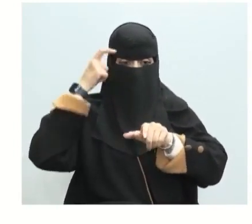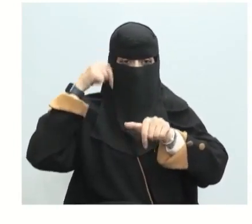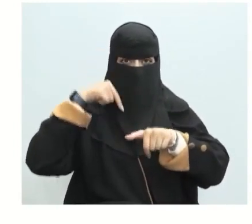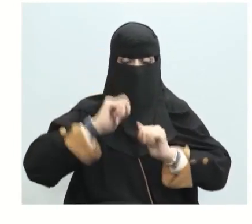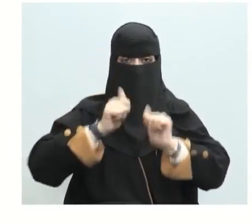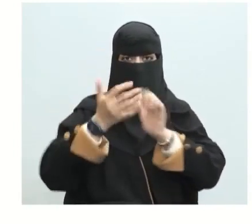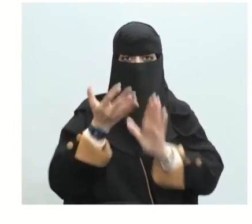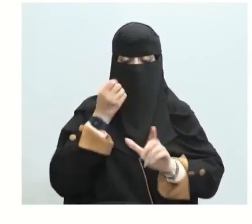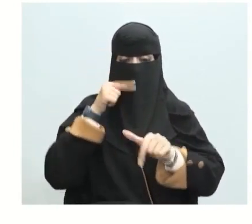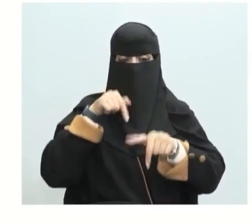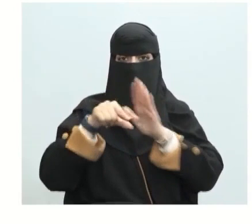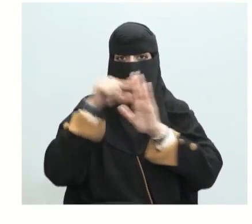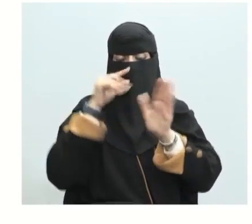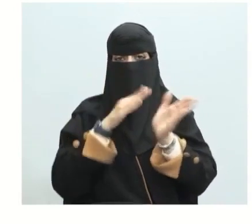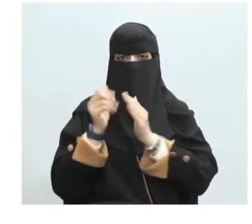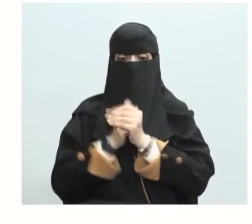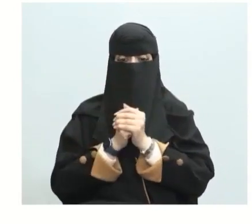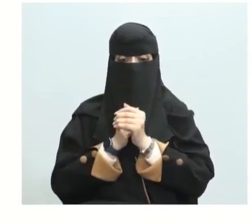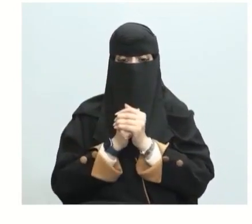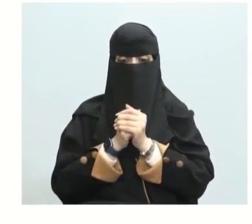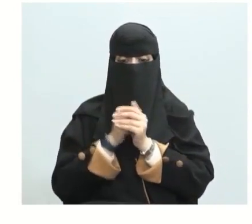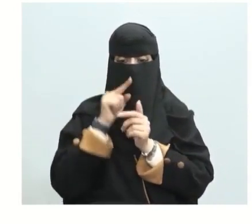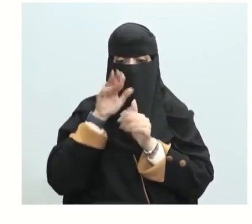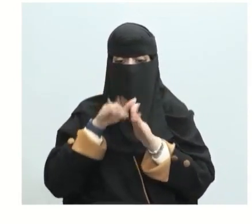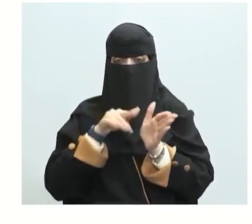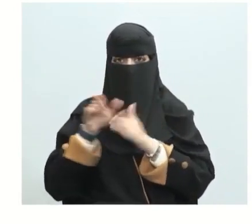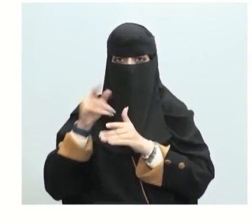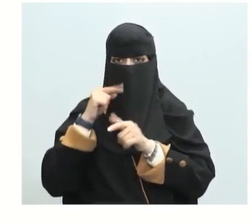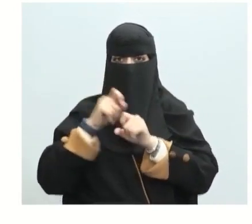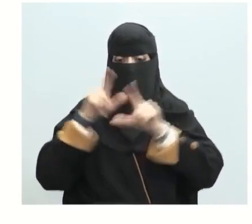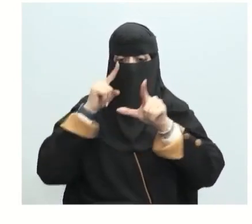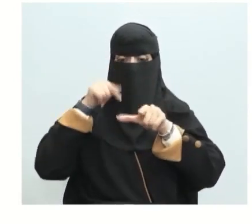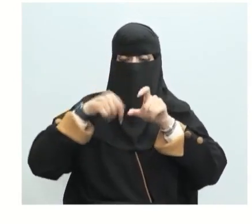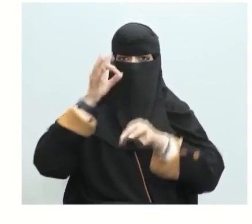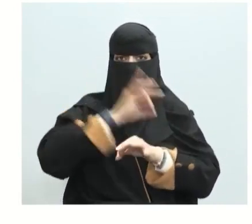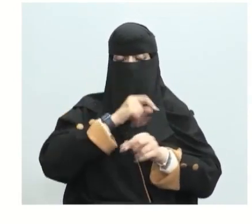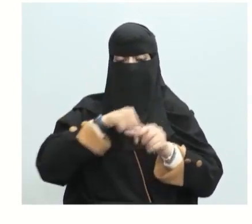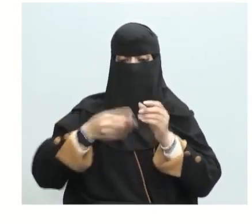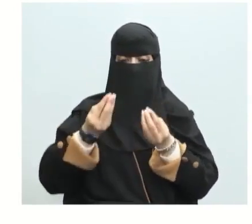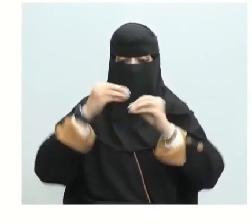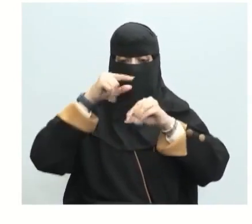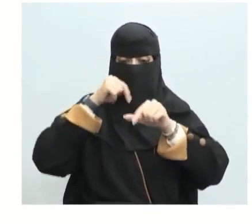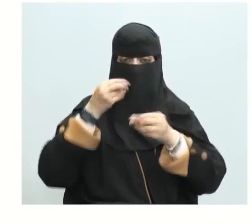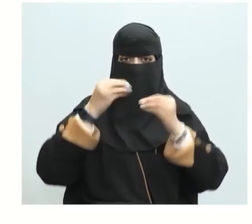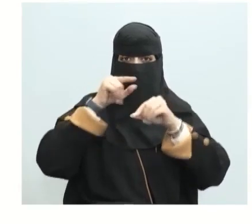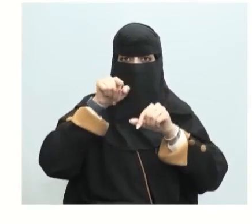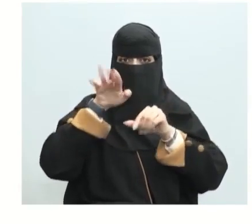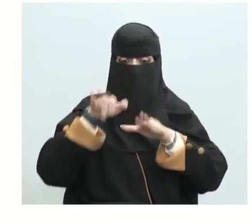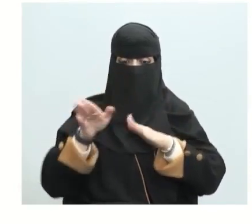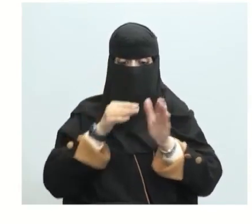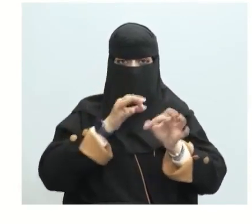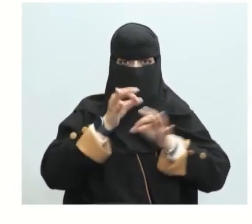بحاجه الى هذا الموضوع بين فوائد الموضوع في المقدمه الاولى سيزودك سيزودك هذا الموضوع